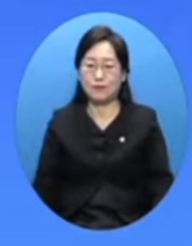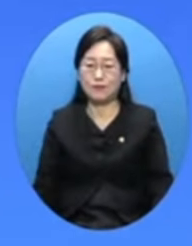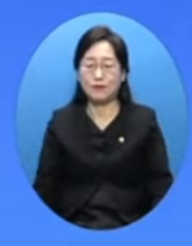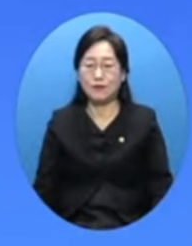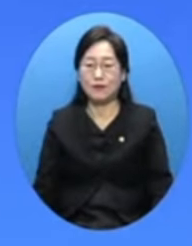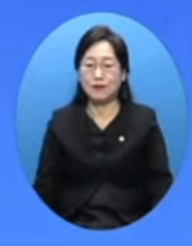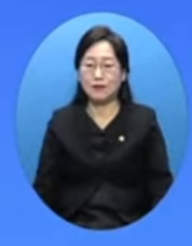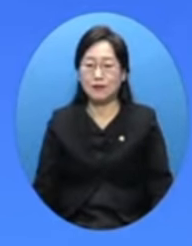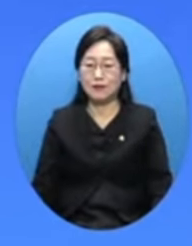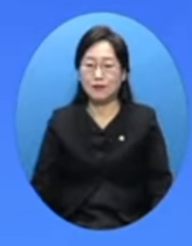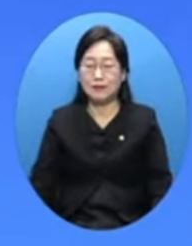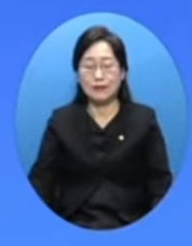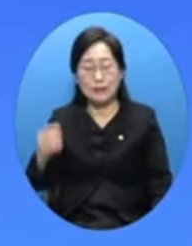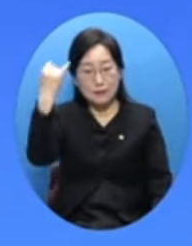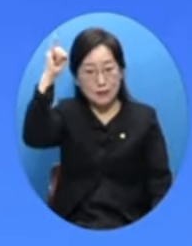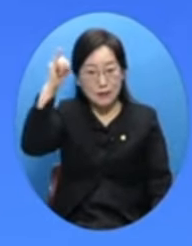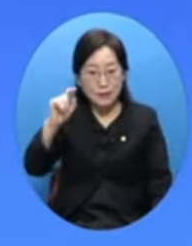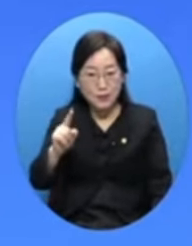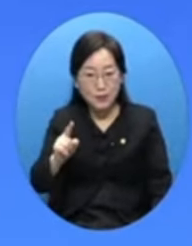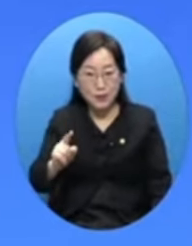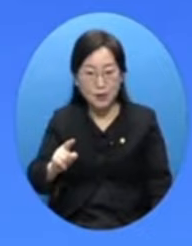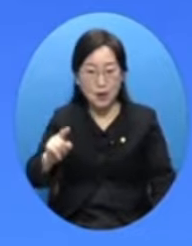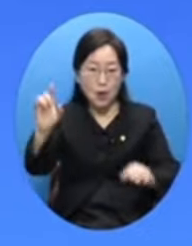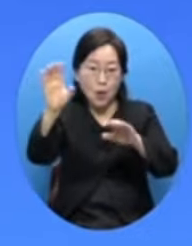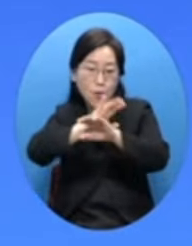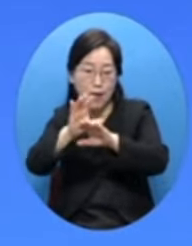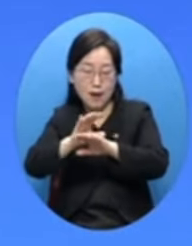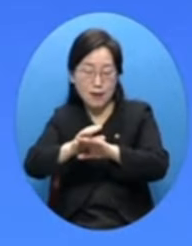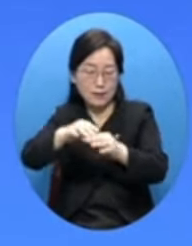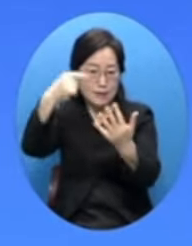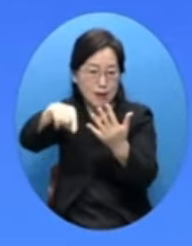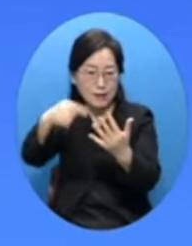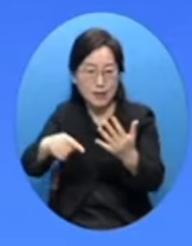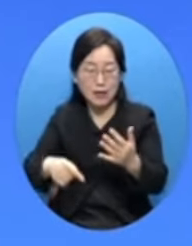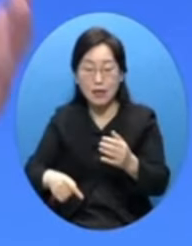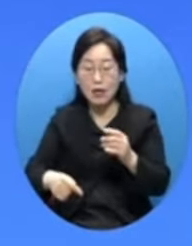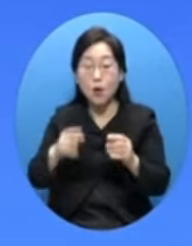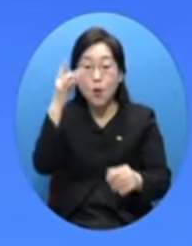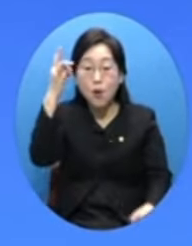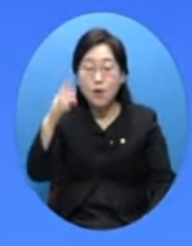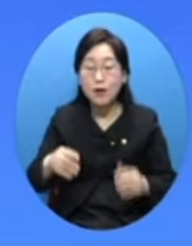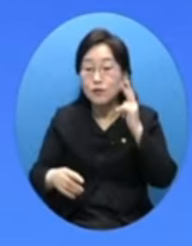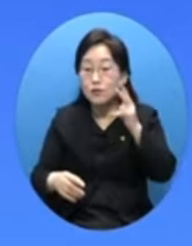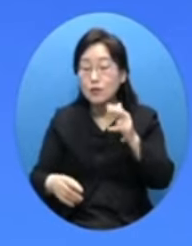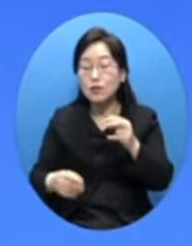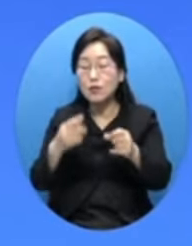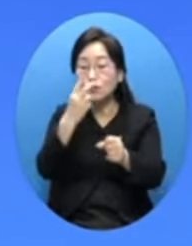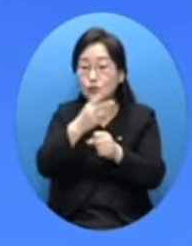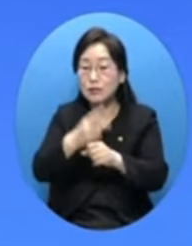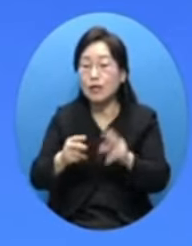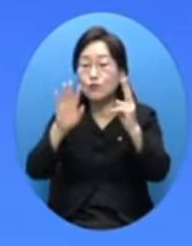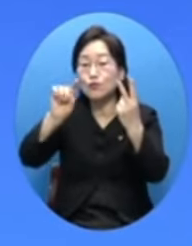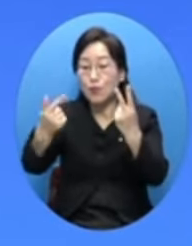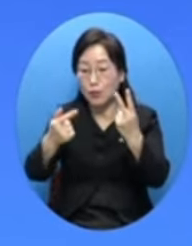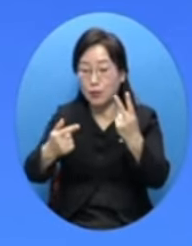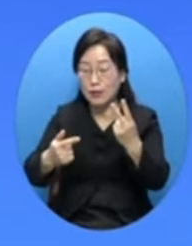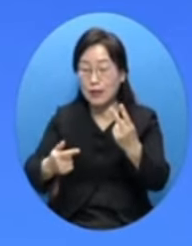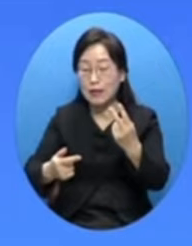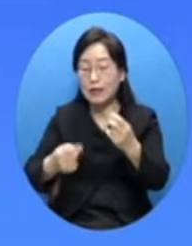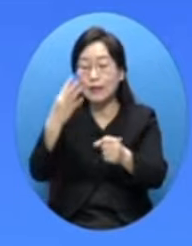그래서 그 아이디어가 떠오른 것이 온라인 강의입니다 올해 일주일에 두 시간씩 두 번 시간 수업